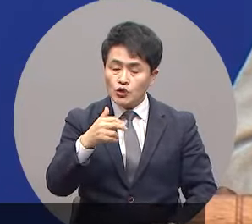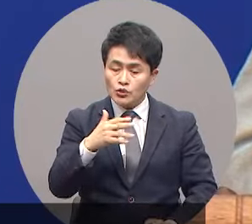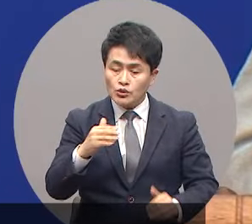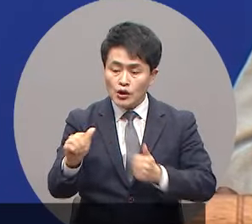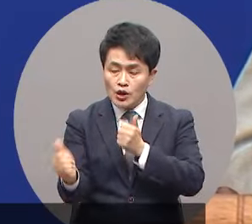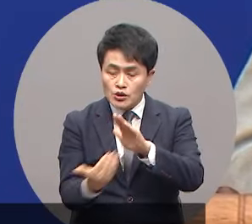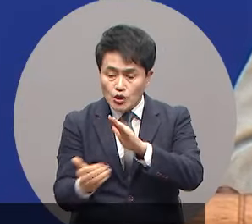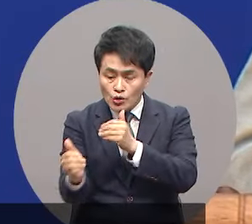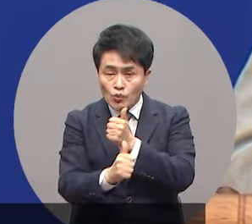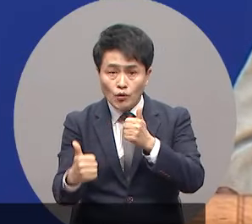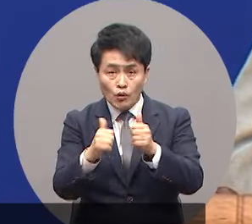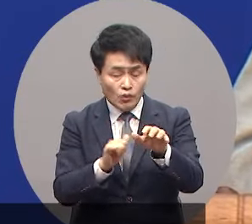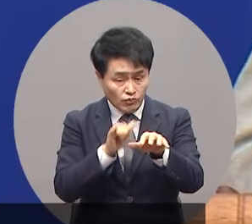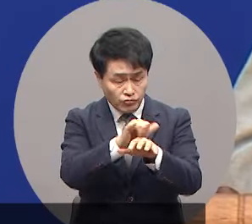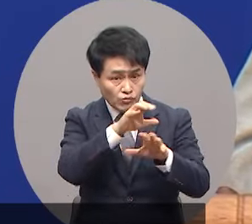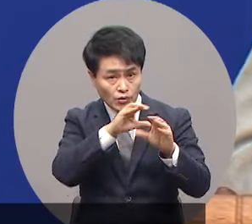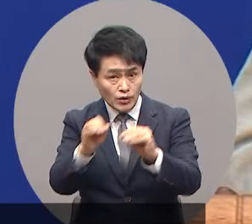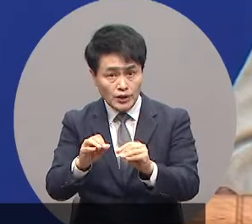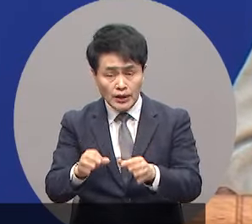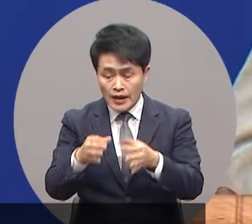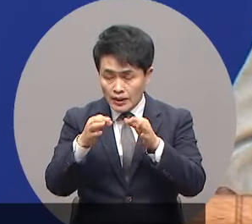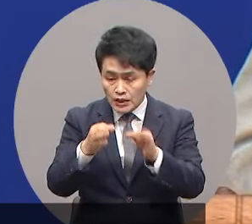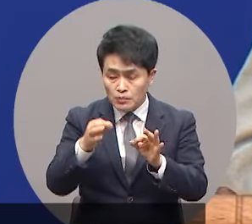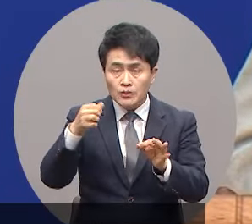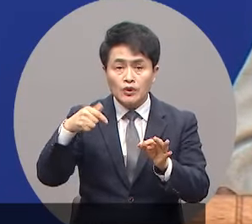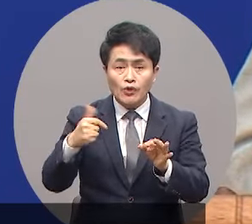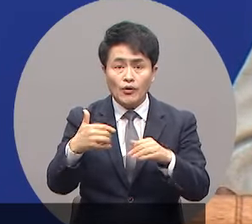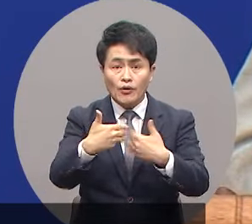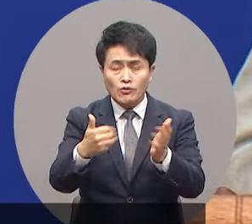최고위원은 순방 취소가 김건희 여사의